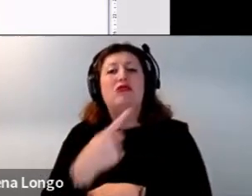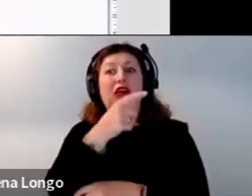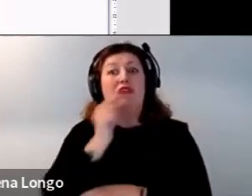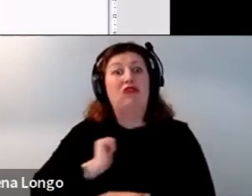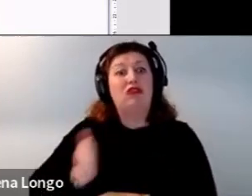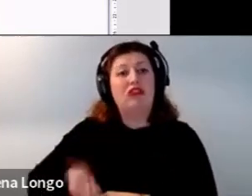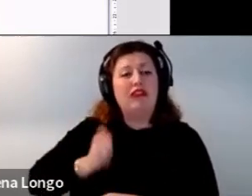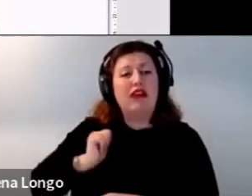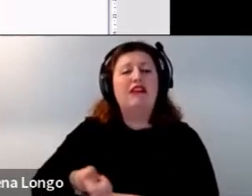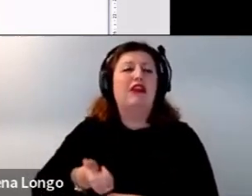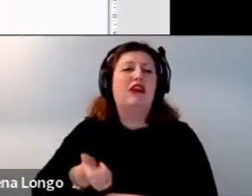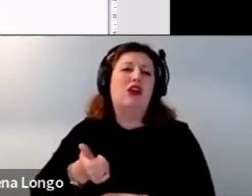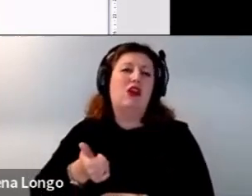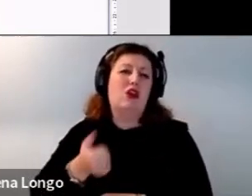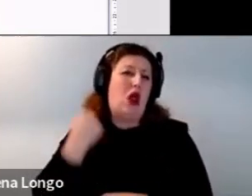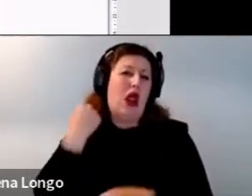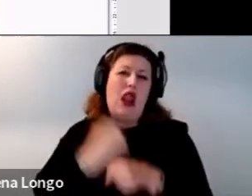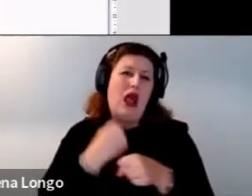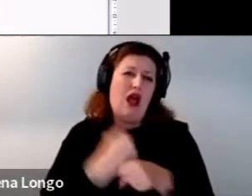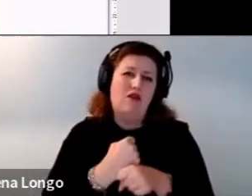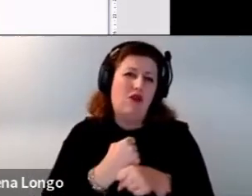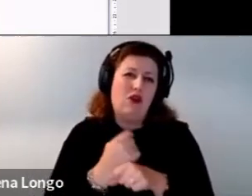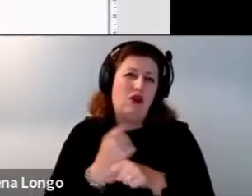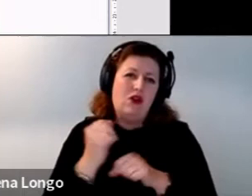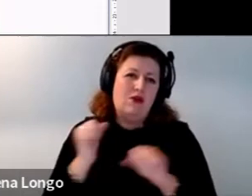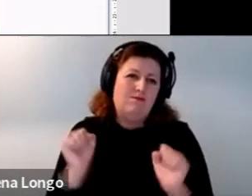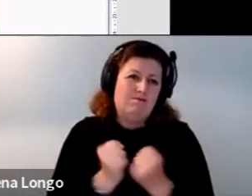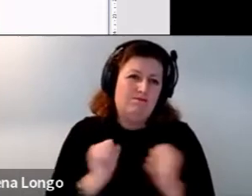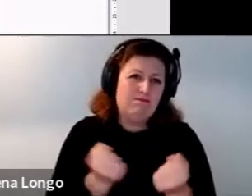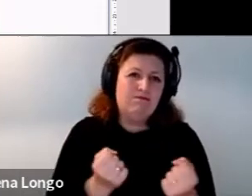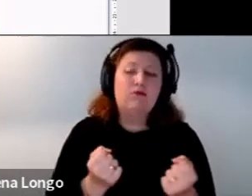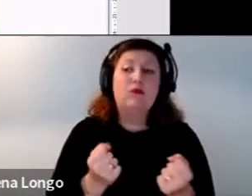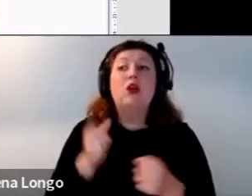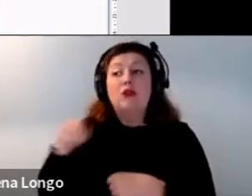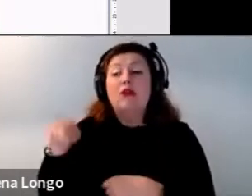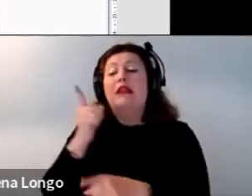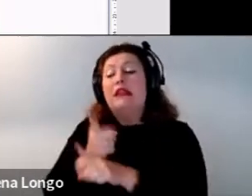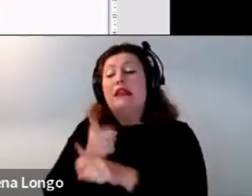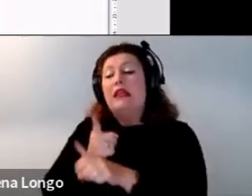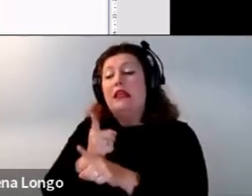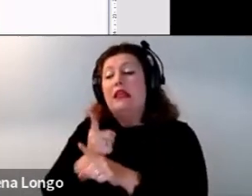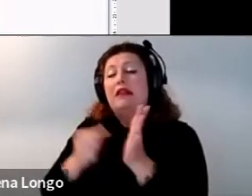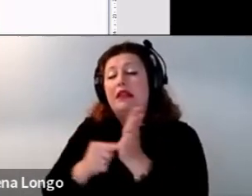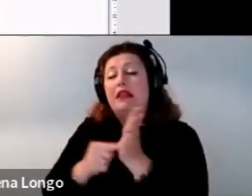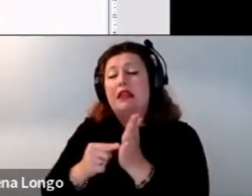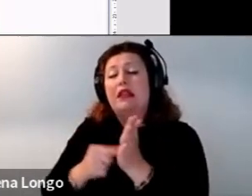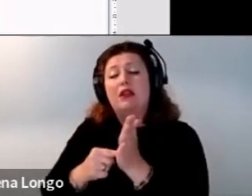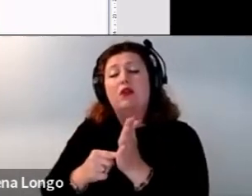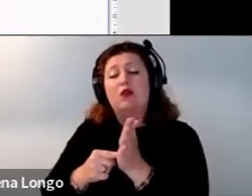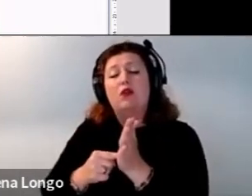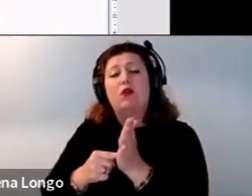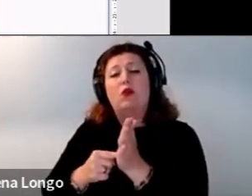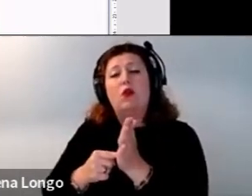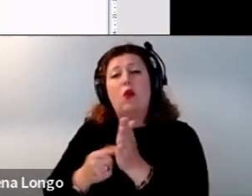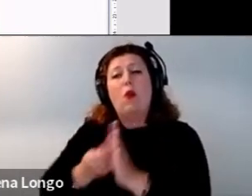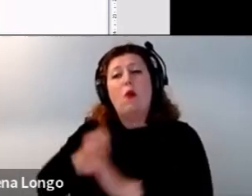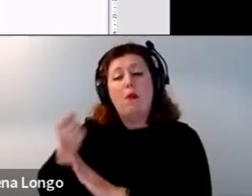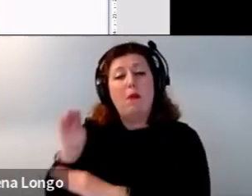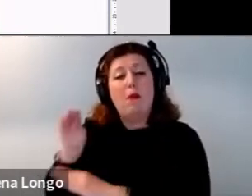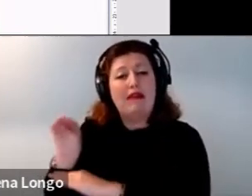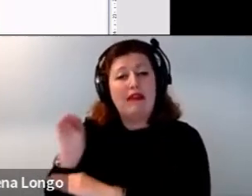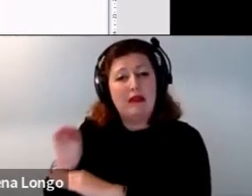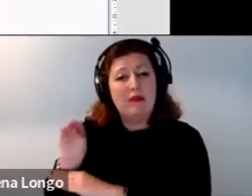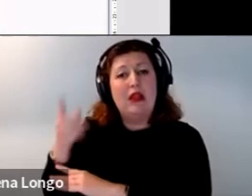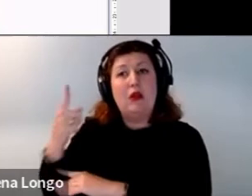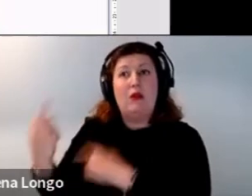e sprovvisto dei mezzi necessari per vivere ha diritto al mantenimento e all'assistenza sociale. I lavoratori hanno